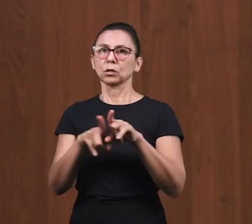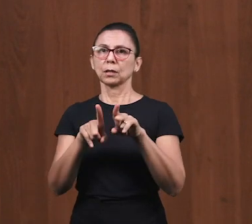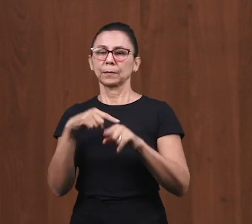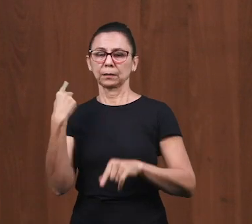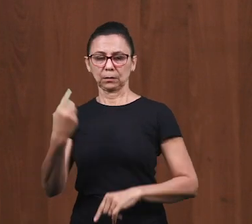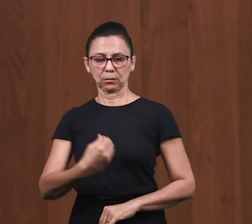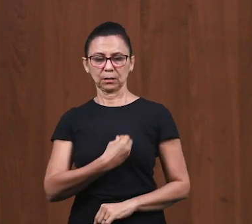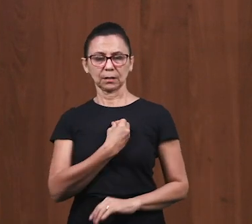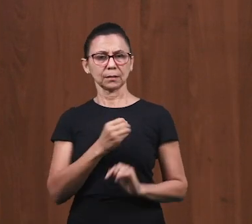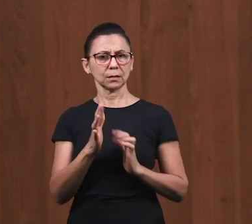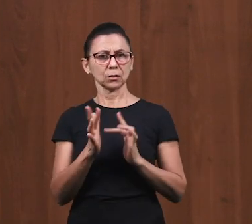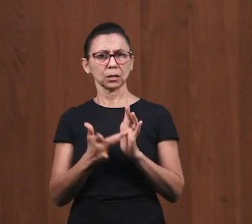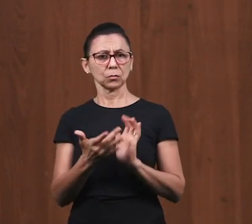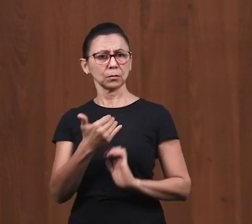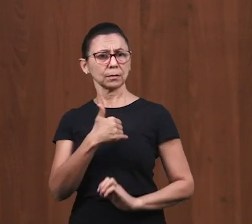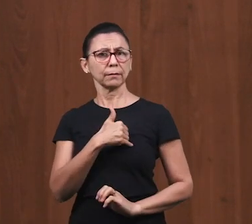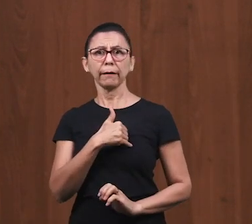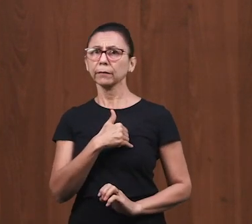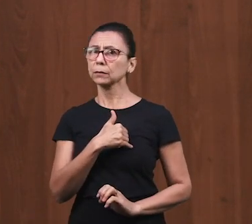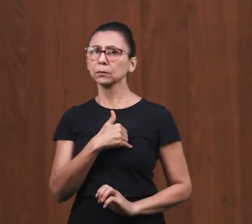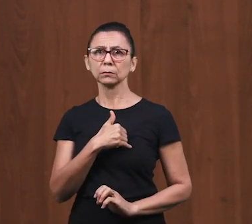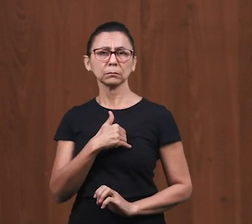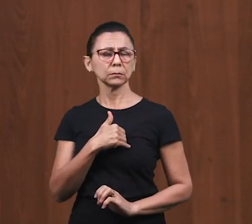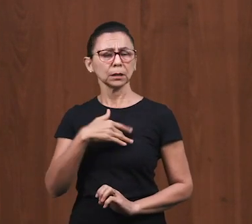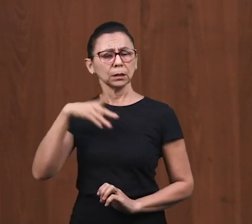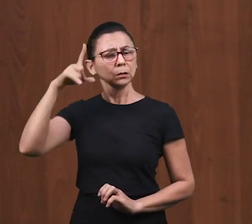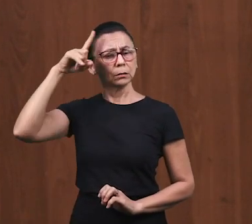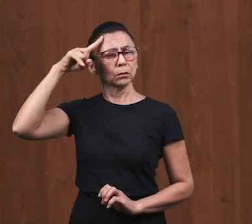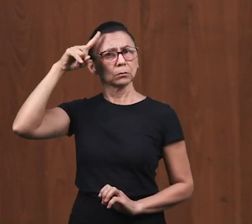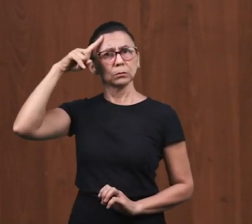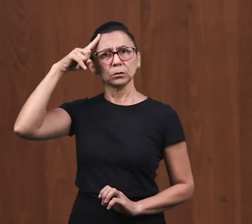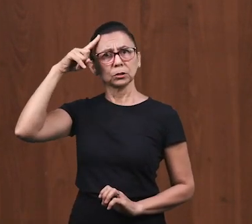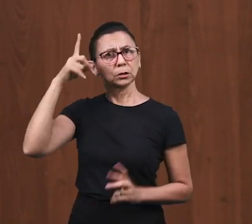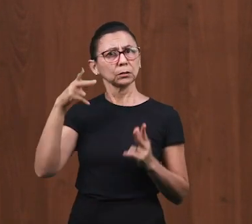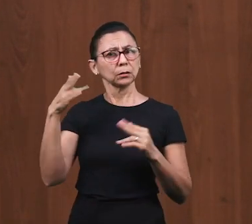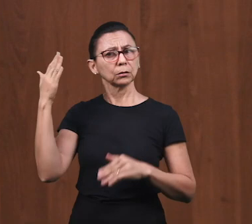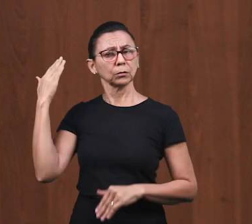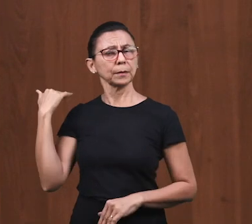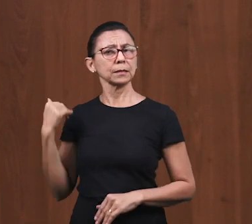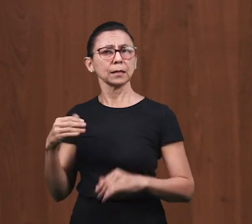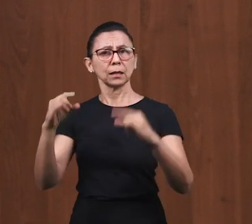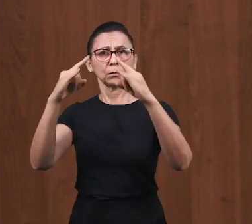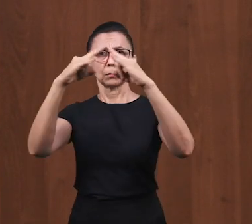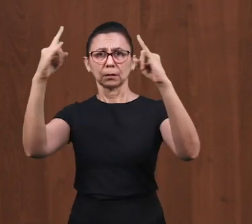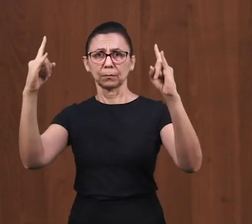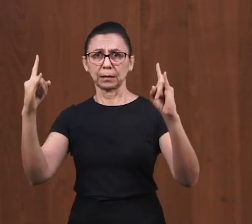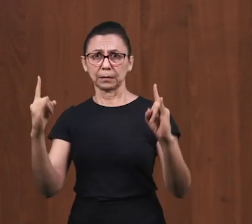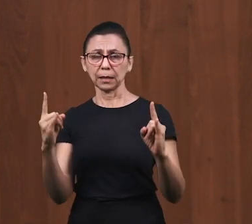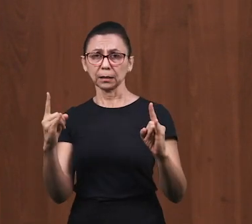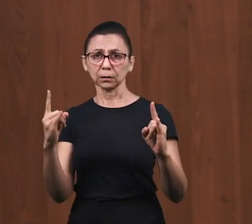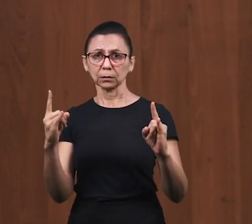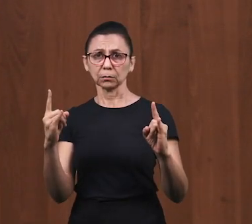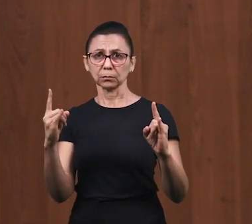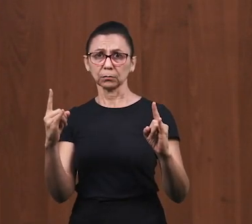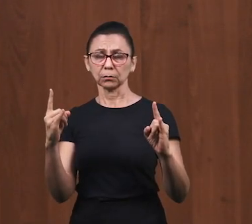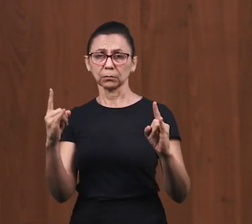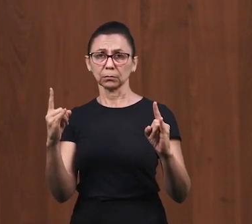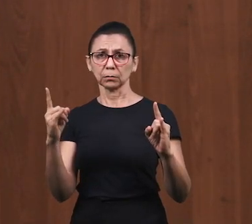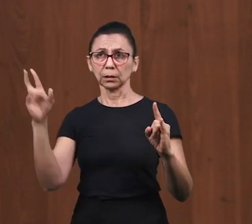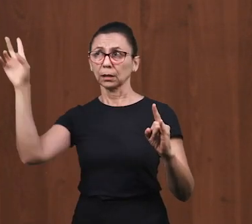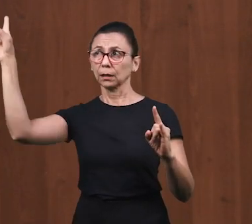qui habite dans nos cœurs, ainsi comme il habitait dans le tabernacle, la lumière qui est Jésus doit être toujours